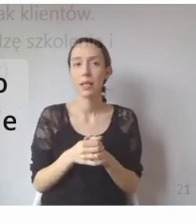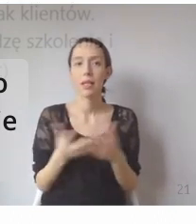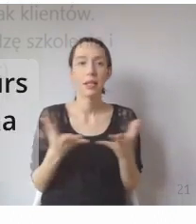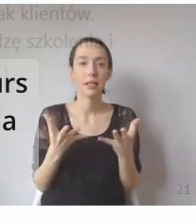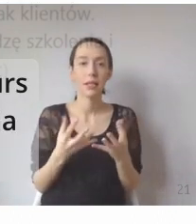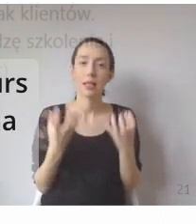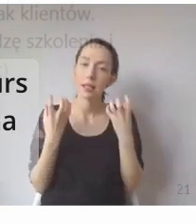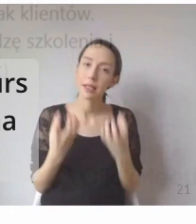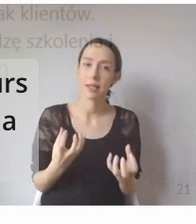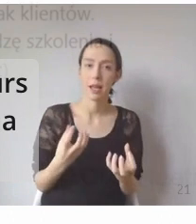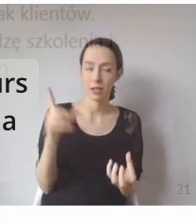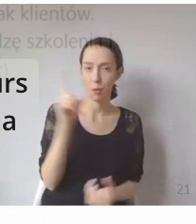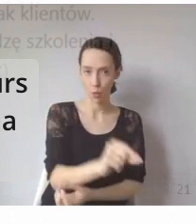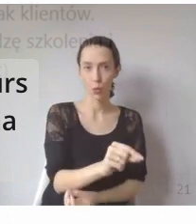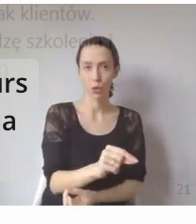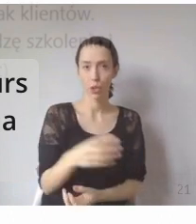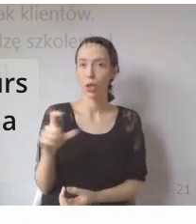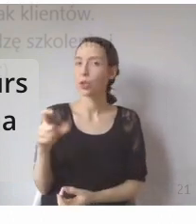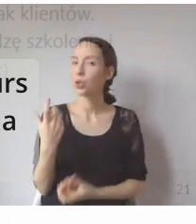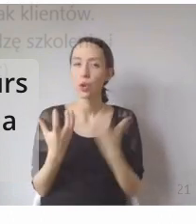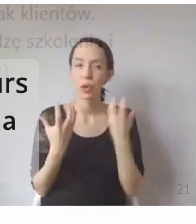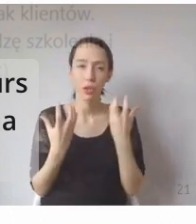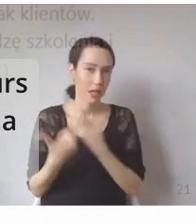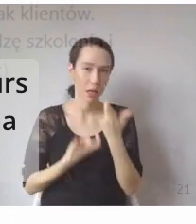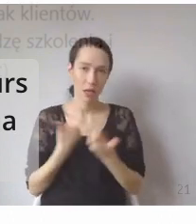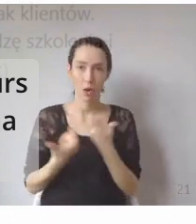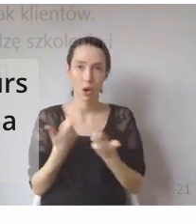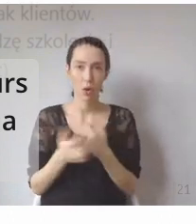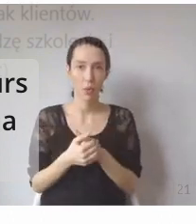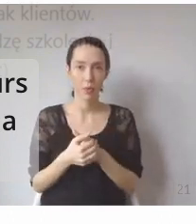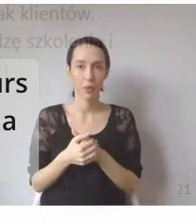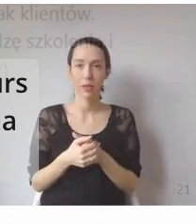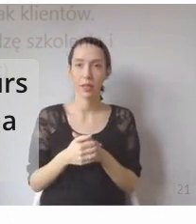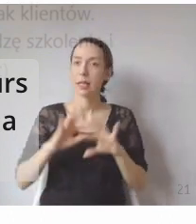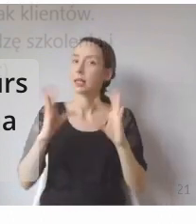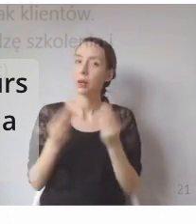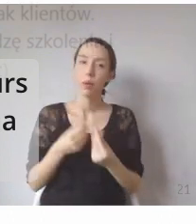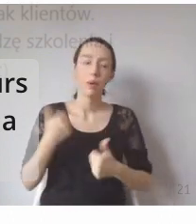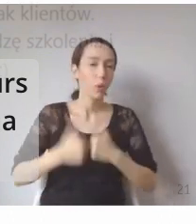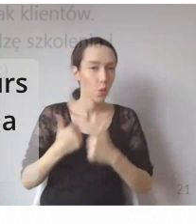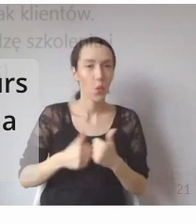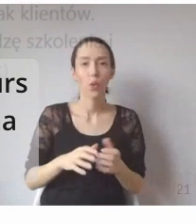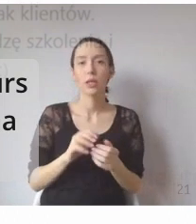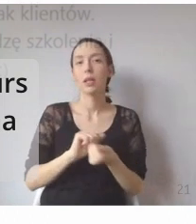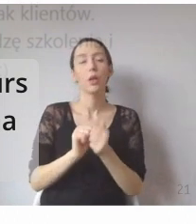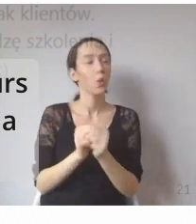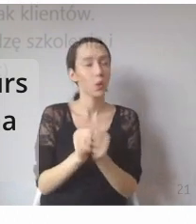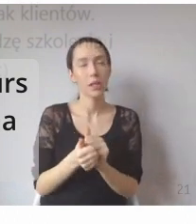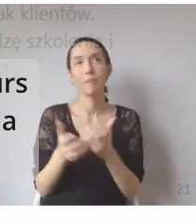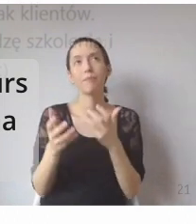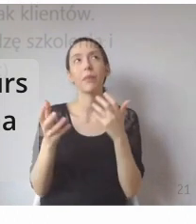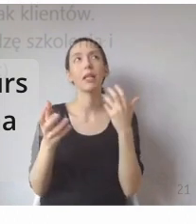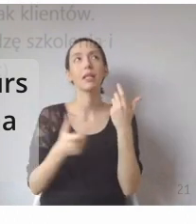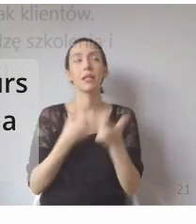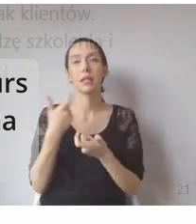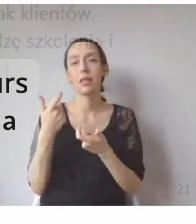tak? Czyli na przykład, nie wiem, jestem studentem kierunku, czy zrobiłem kurs taki i taki i szukam pracy związanej